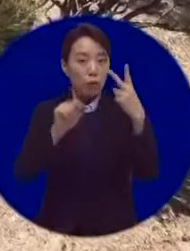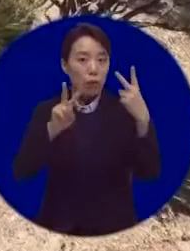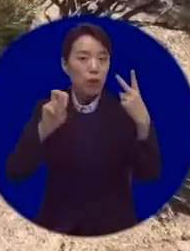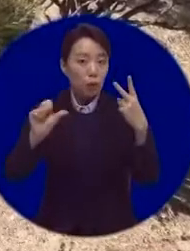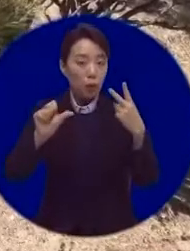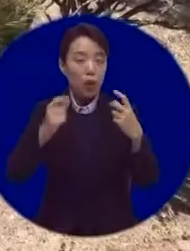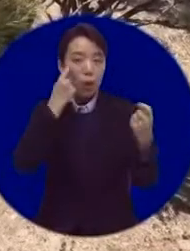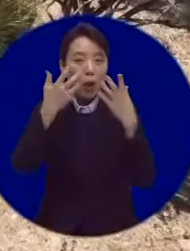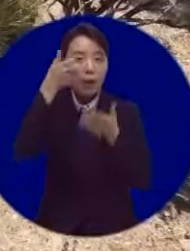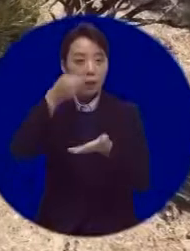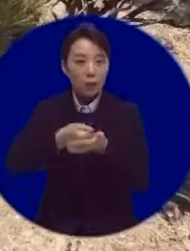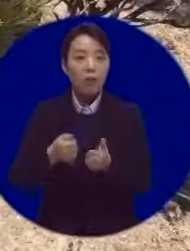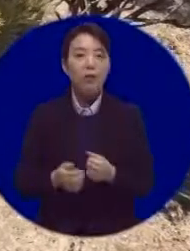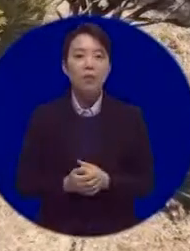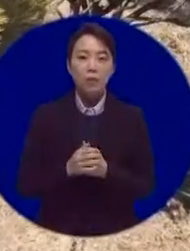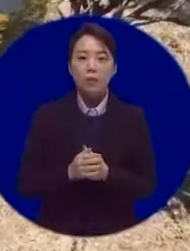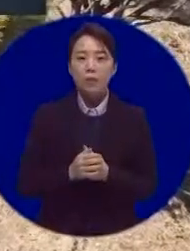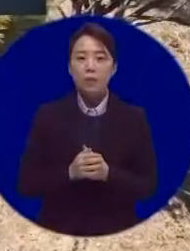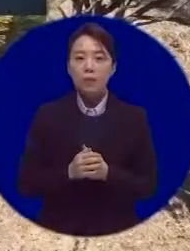2월 25일 확정됐습니다.